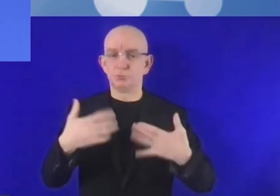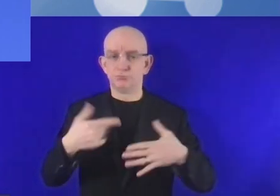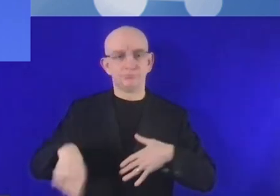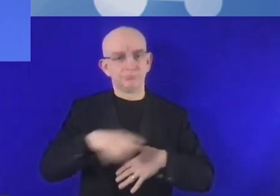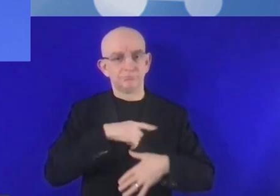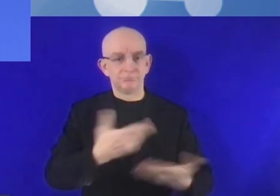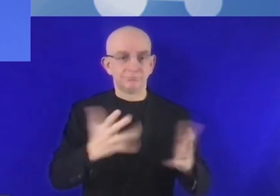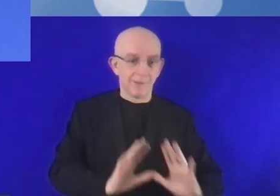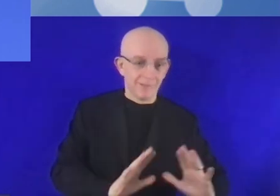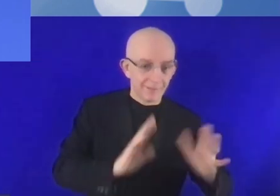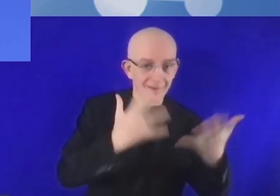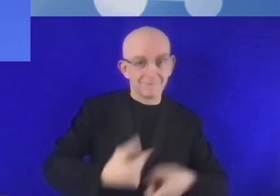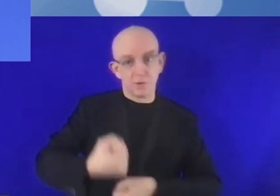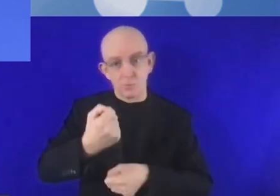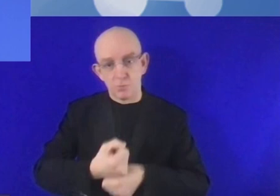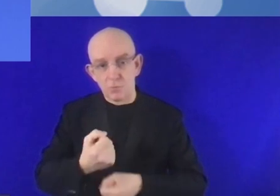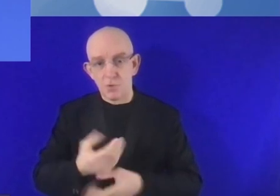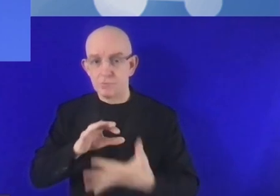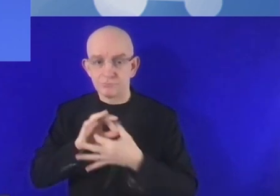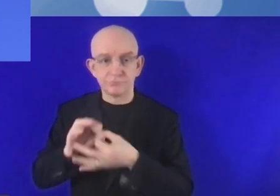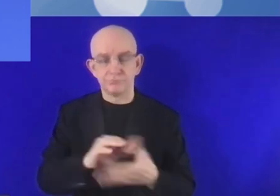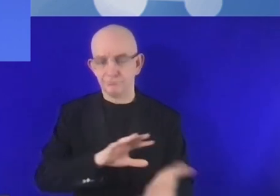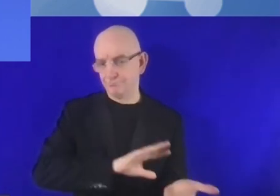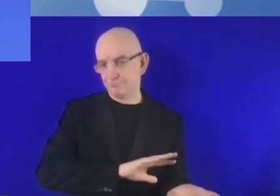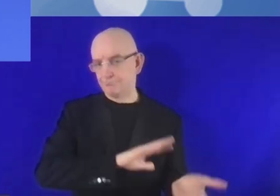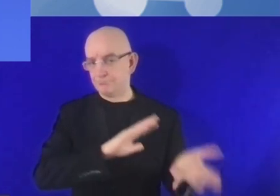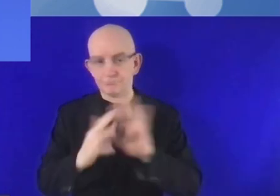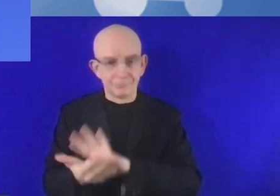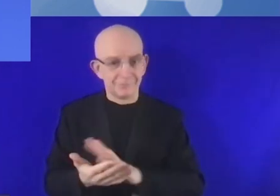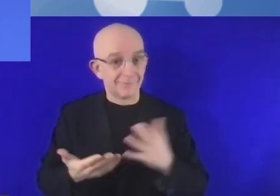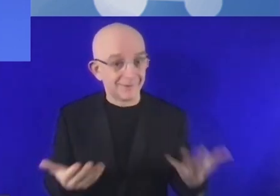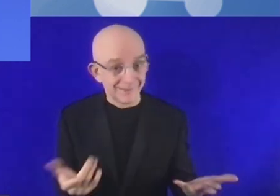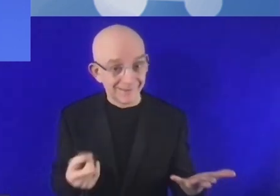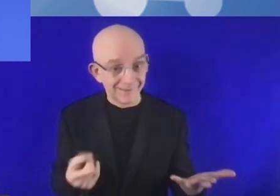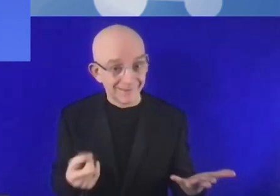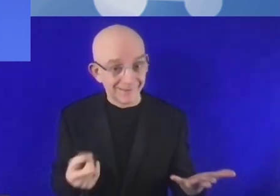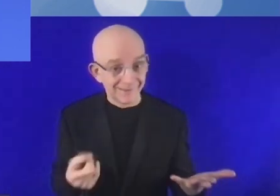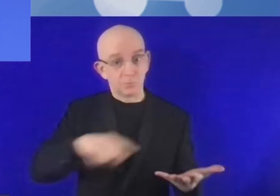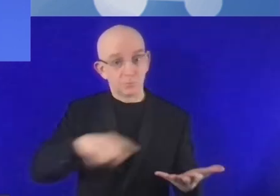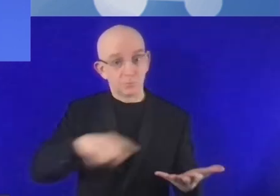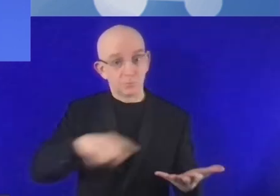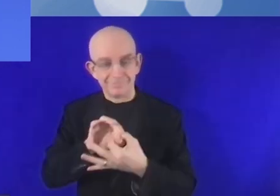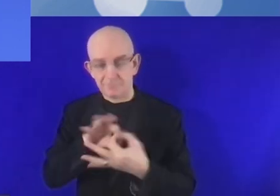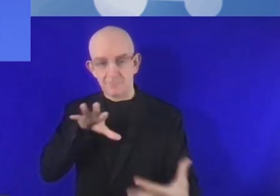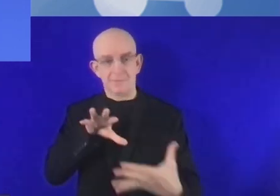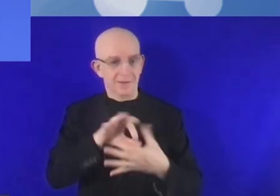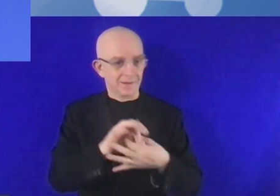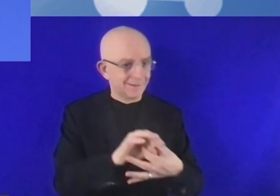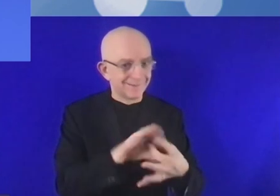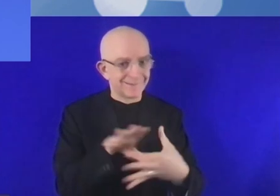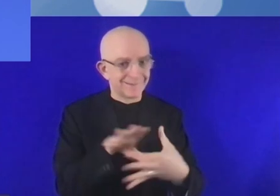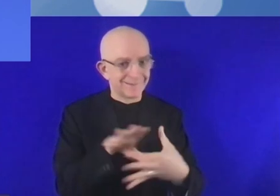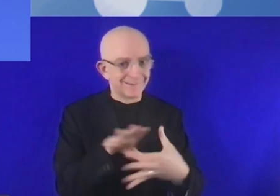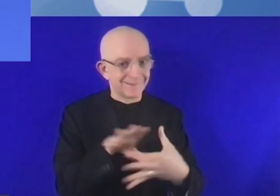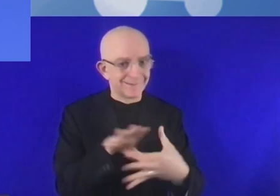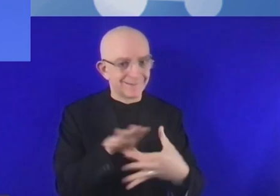nasze życie. Pandemia wpłynęła na to, w jaki sposób żyjemy, w jaki sposób pracujemy, w jaki sposób wchodzimy w